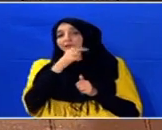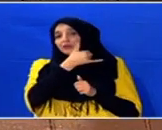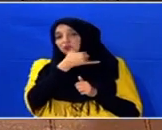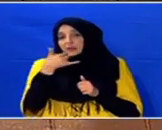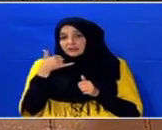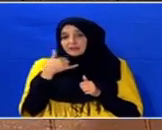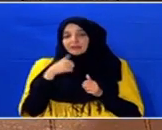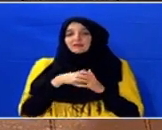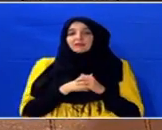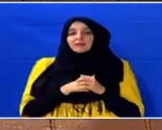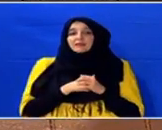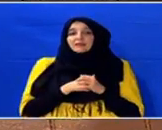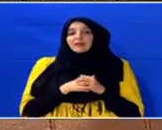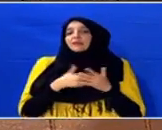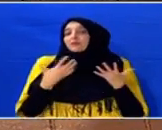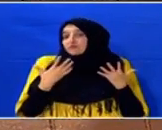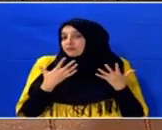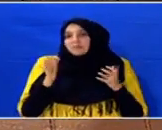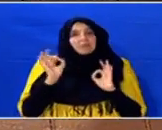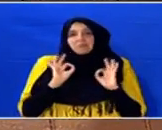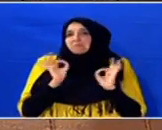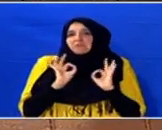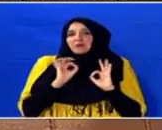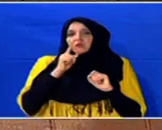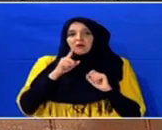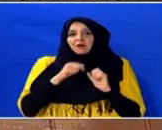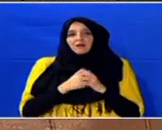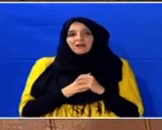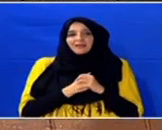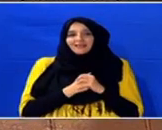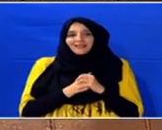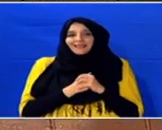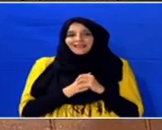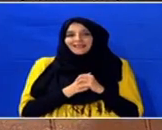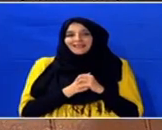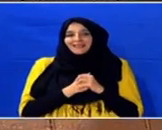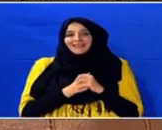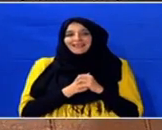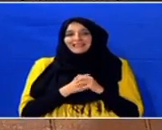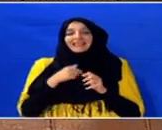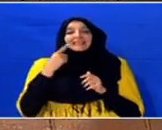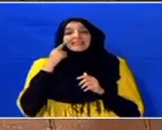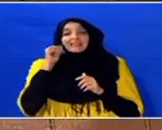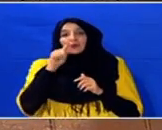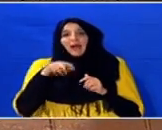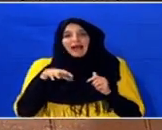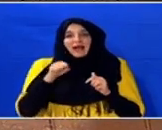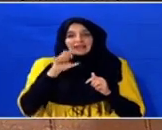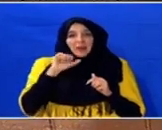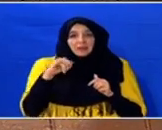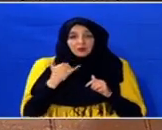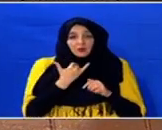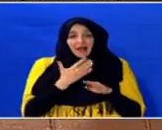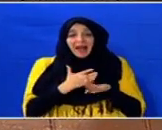والخميس، فلا شيء عليك إذا كان قضيت هذه الأيام نتاعك